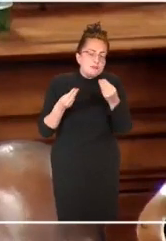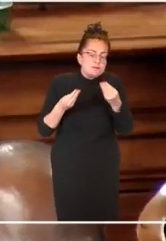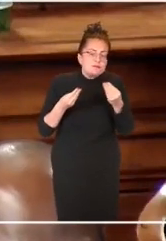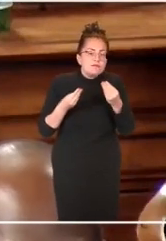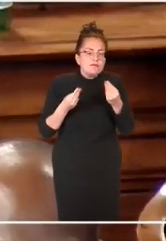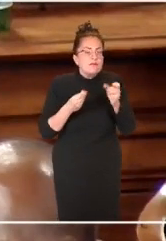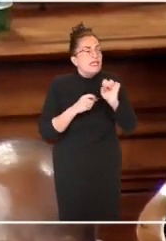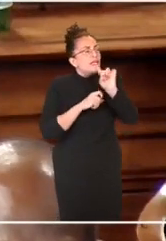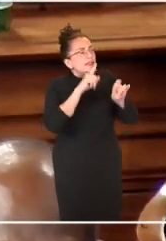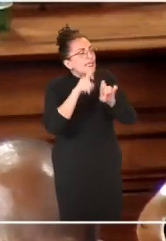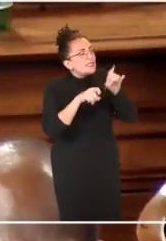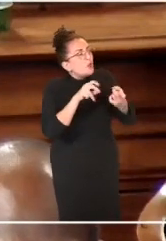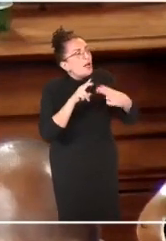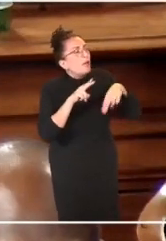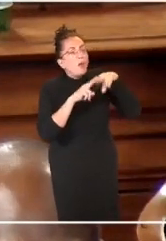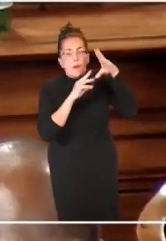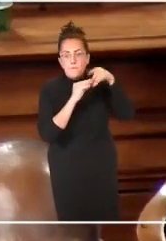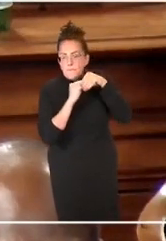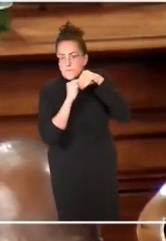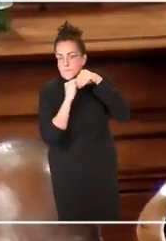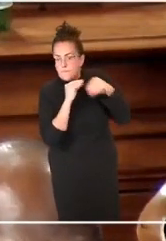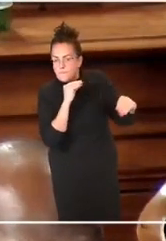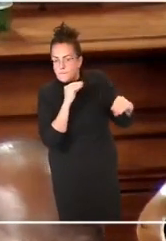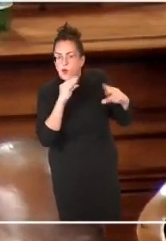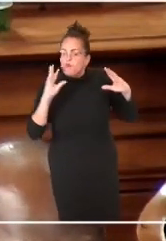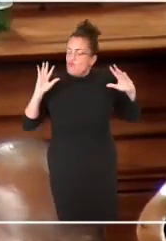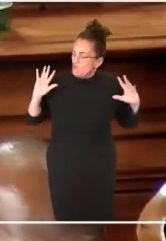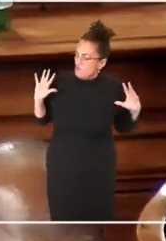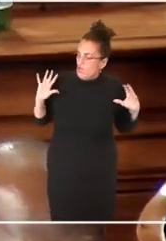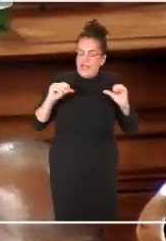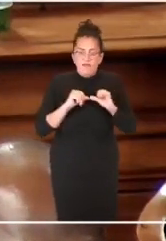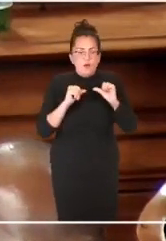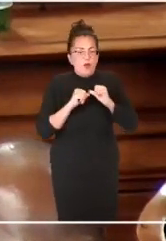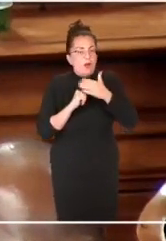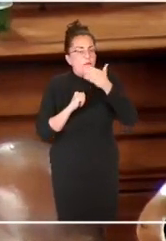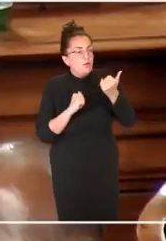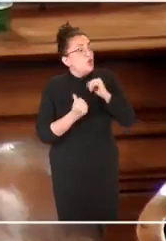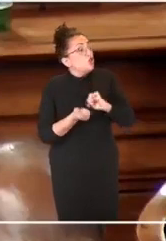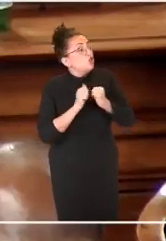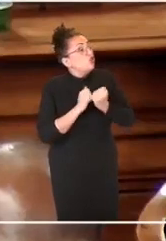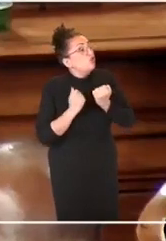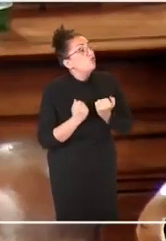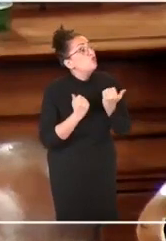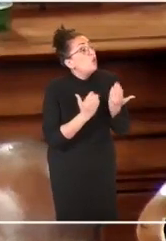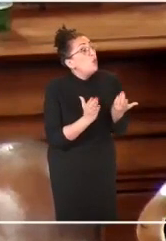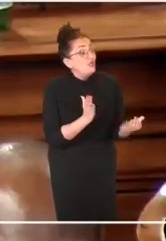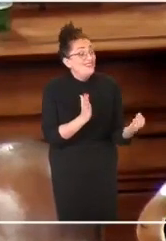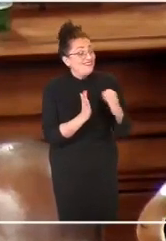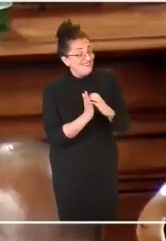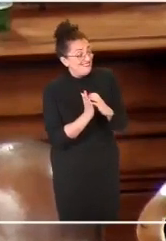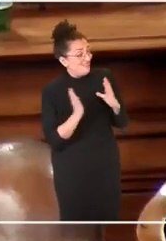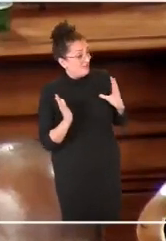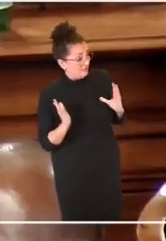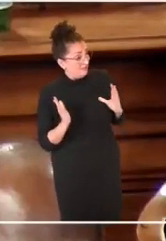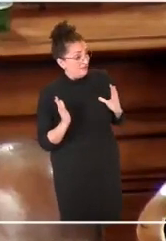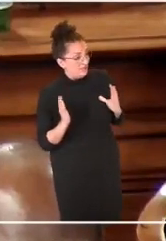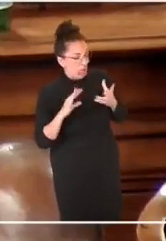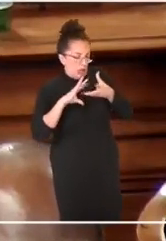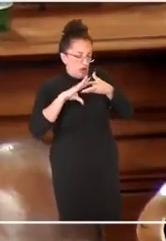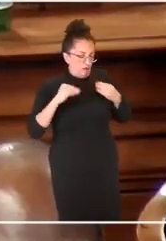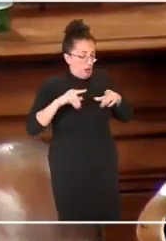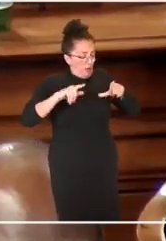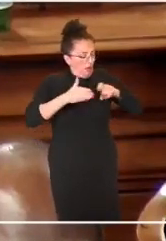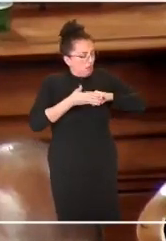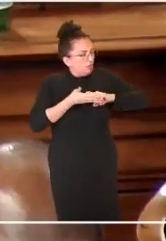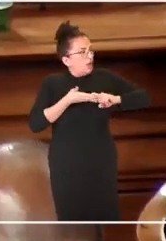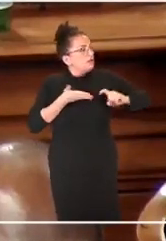Donc maintenant, on va essayer, peut-être pour être plus lisible, de proposer des amendements, ce qui consiste au fond à formaliser notre proposition. Et au nom de notre groupe, si